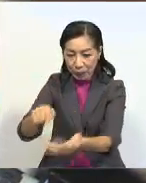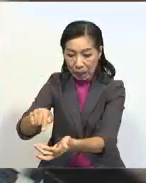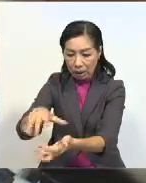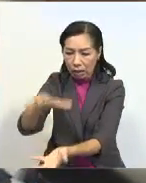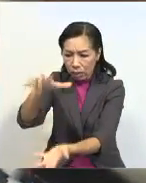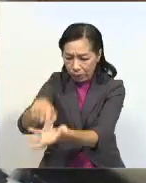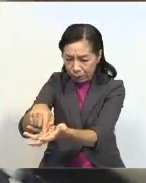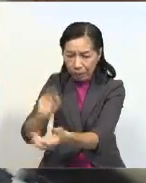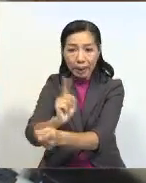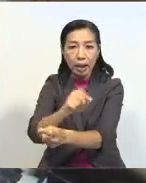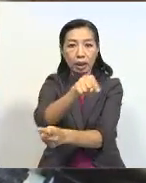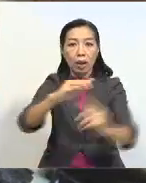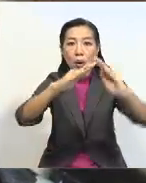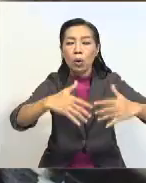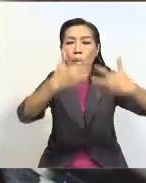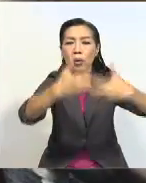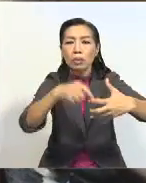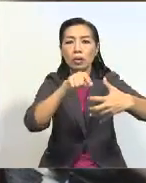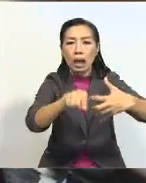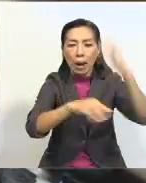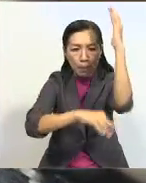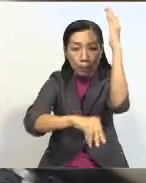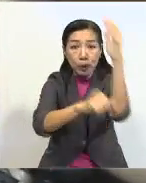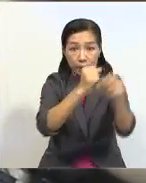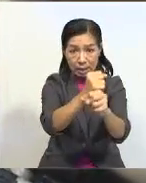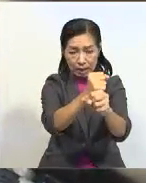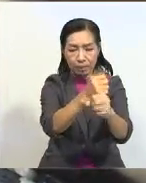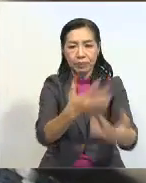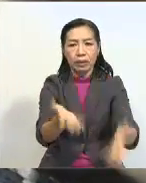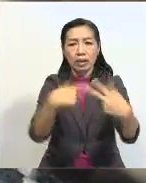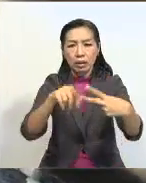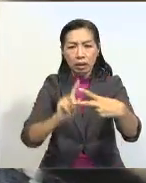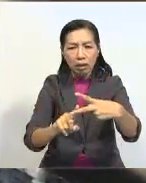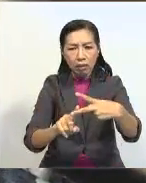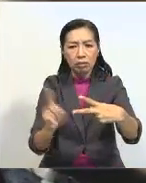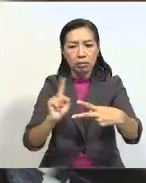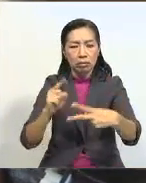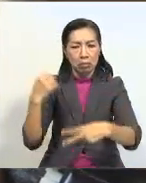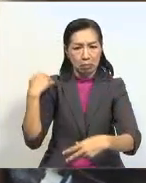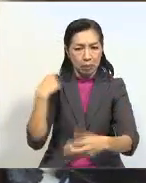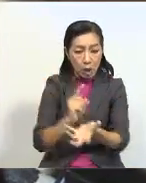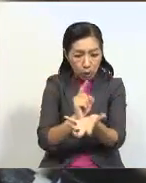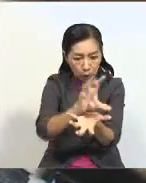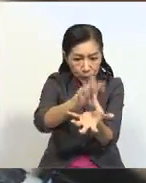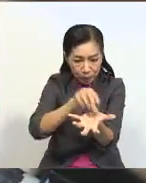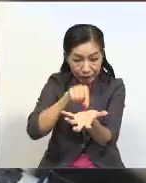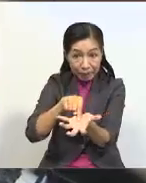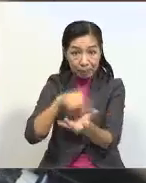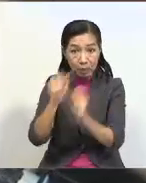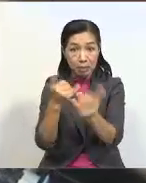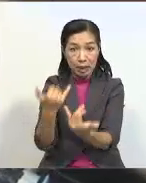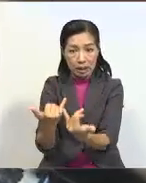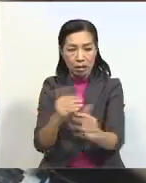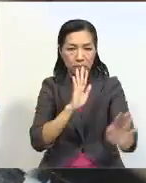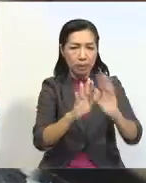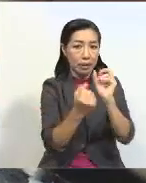ทรีย์ที่หนองแขมนะคะส่วนกระทงที่เรามีการจัดเก็บถ้าเทียบกับปีที่แล้วนะคะเร